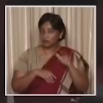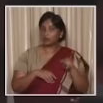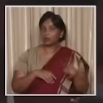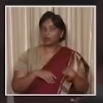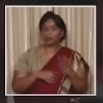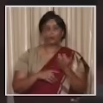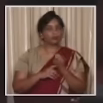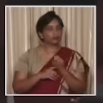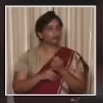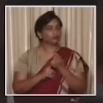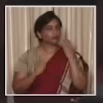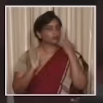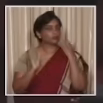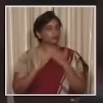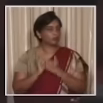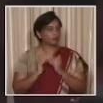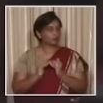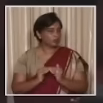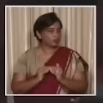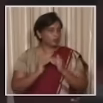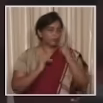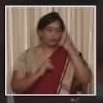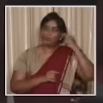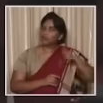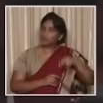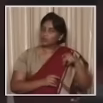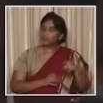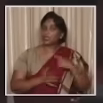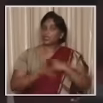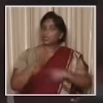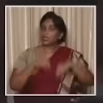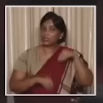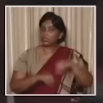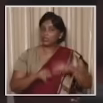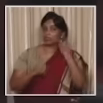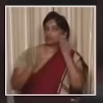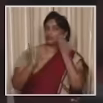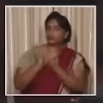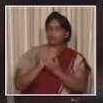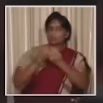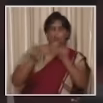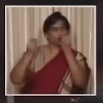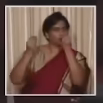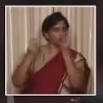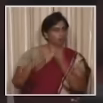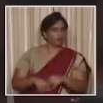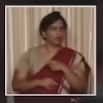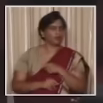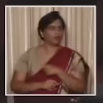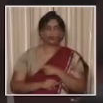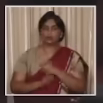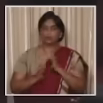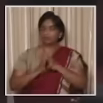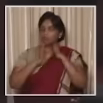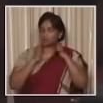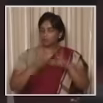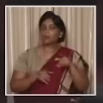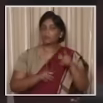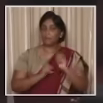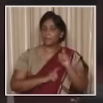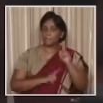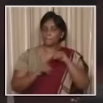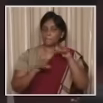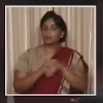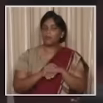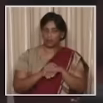මේ ආර්ථිකය සම්බන්ධයෙන් ගොඩනැගිච්ච විශ්වාසය දේශපාලන කෝණයෙන් බලලා කඩා බිඳ දාන්න විශාල වශයෙන් මේ